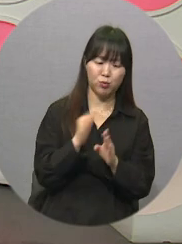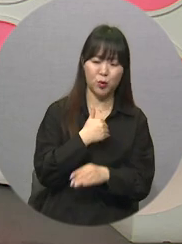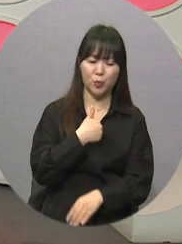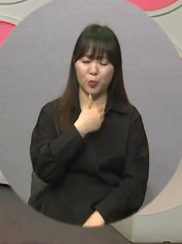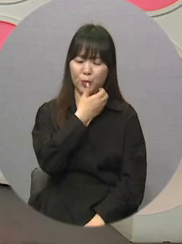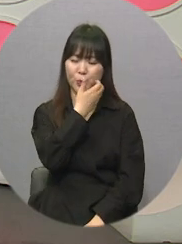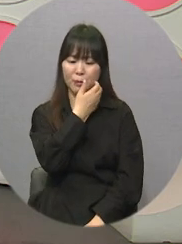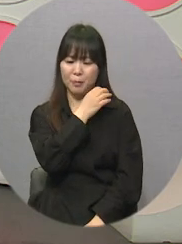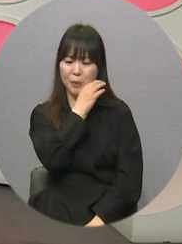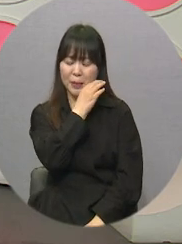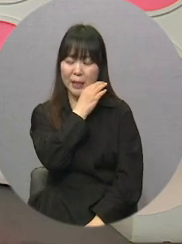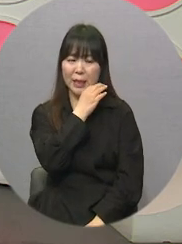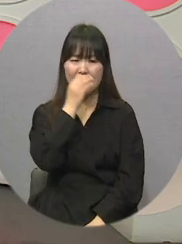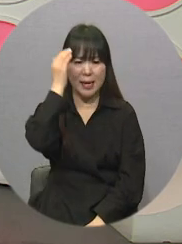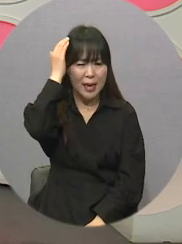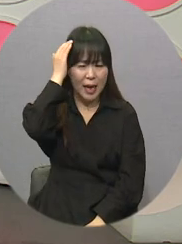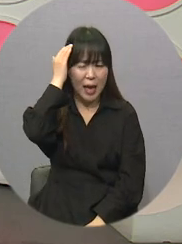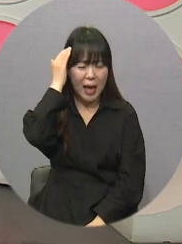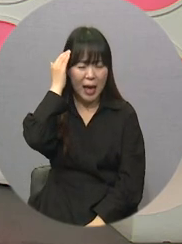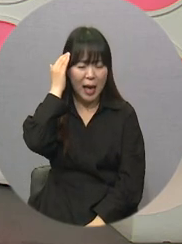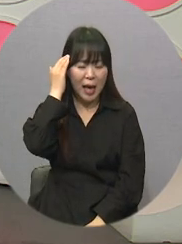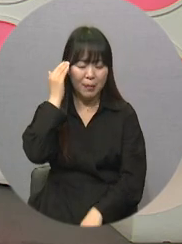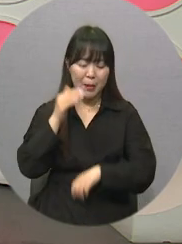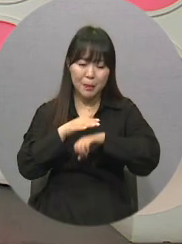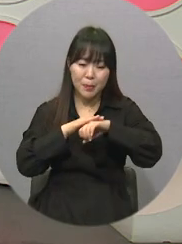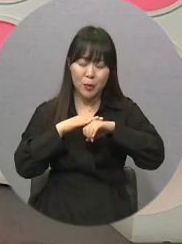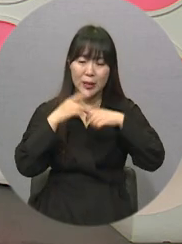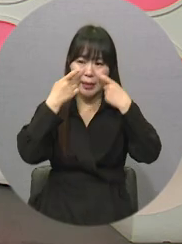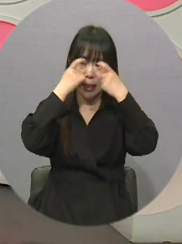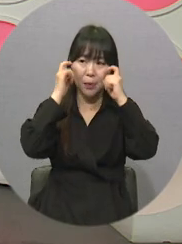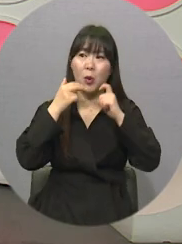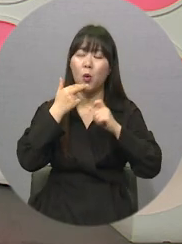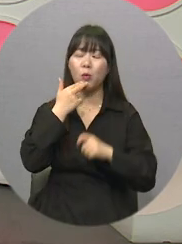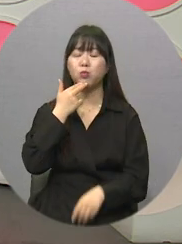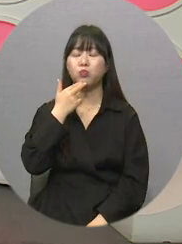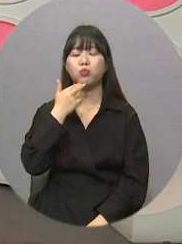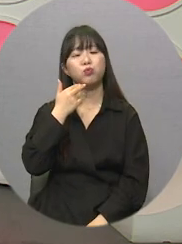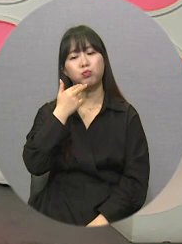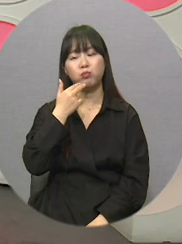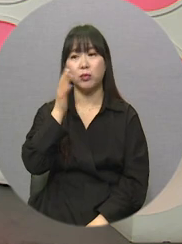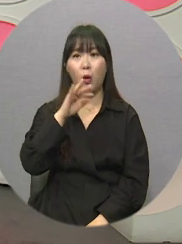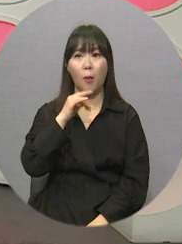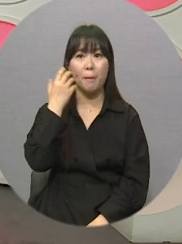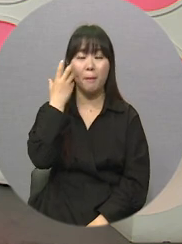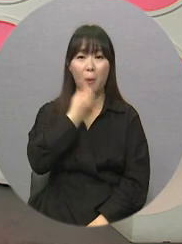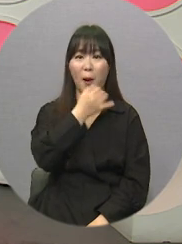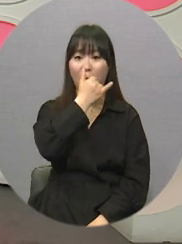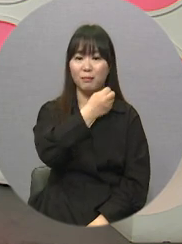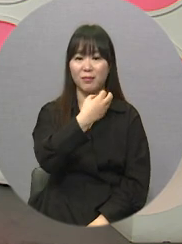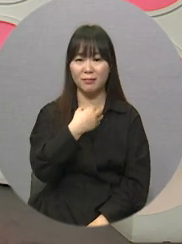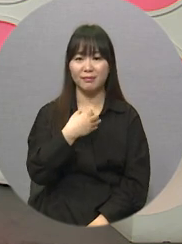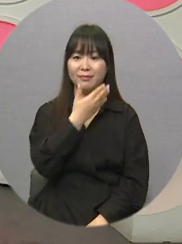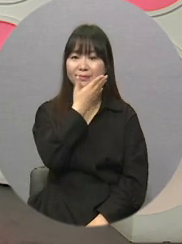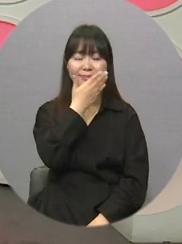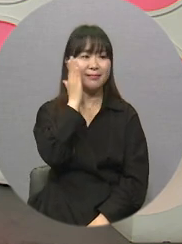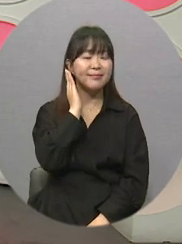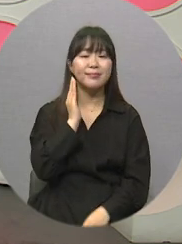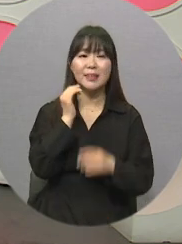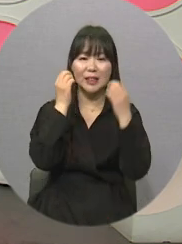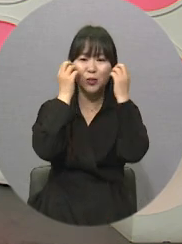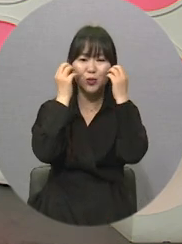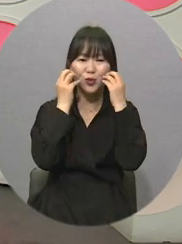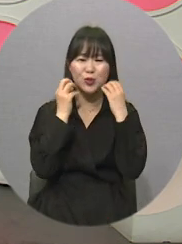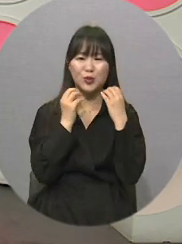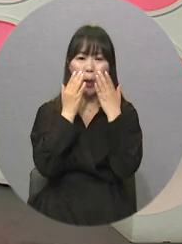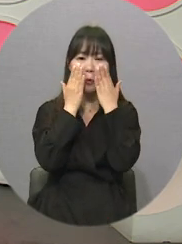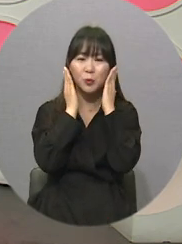부끄러웠던 까만 피부와 쌍꺼풀 없는 눈이 매력적이라 했고 짙은 화장으로 주근깨를 가릴